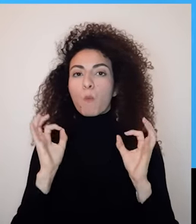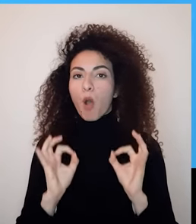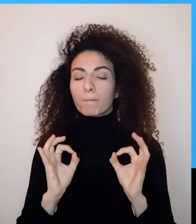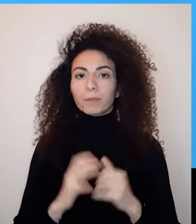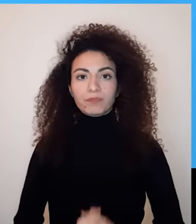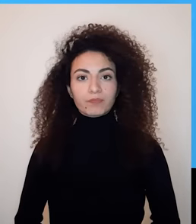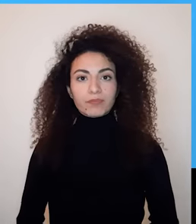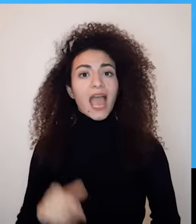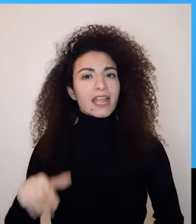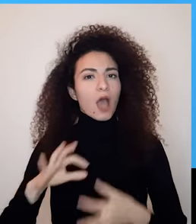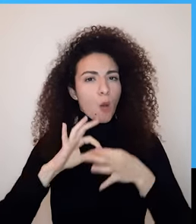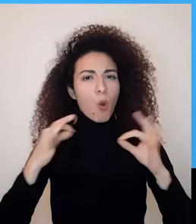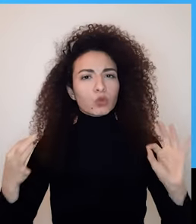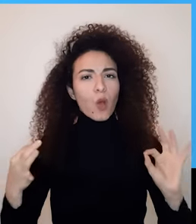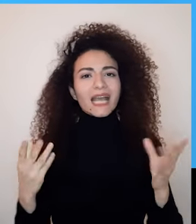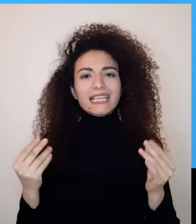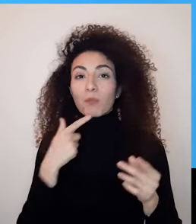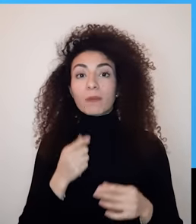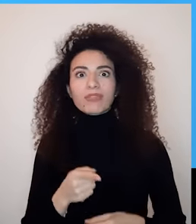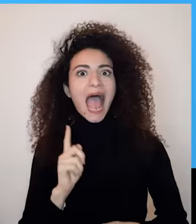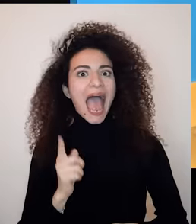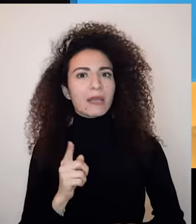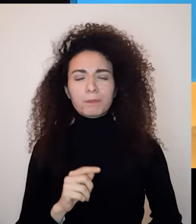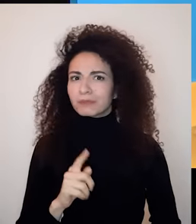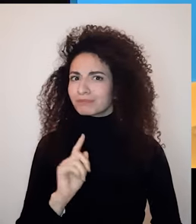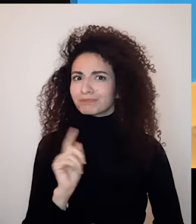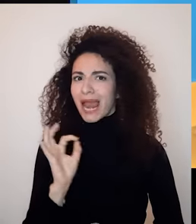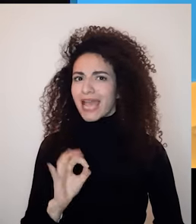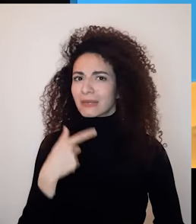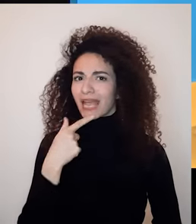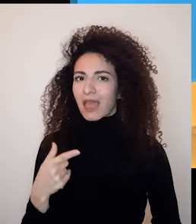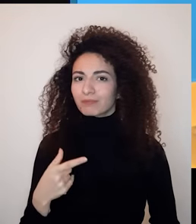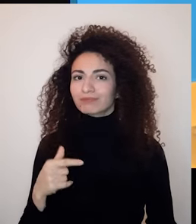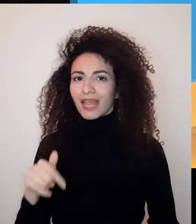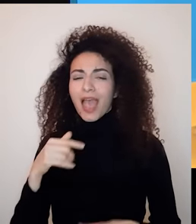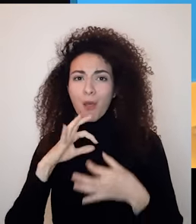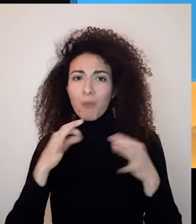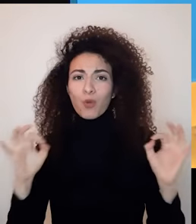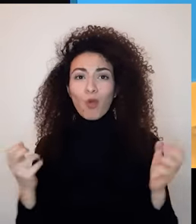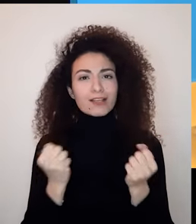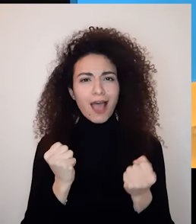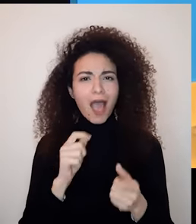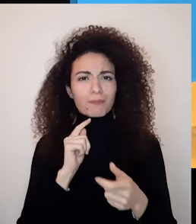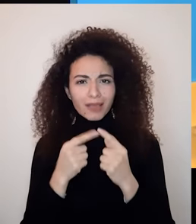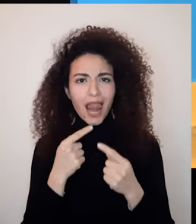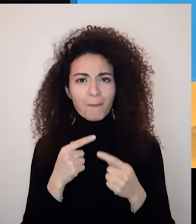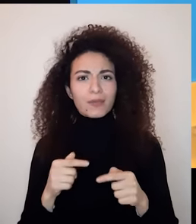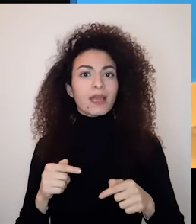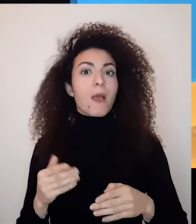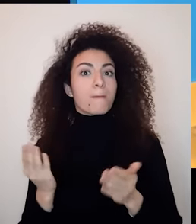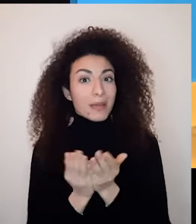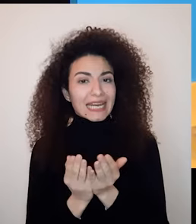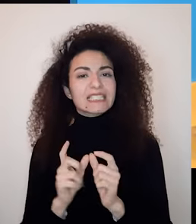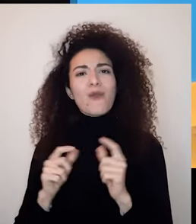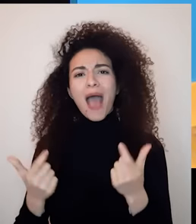دقيق وبيعتبر من المحرمات أو التابويات بمجتمعاتنا العربية، وهناك صعوبة بشكل عام بفتح حوار عنه إن كان بين الأهل والأطفال